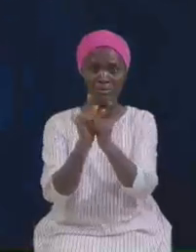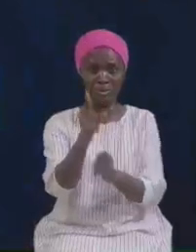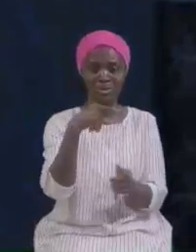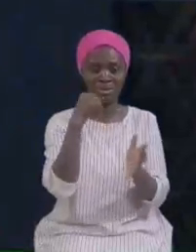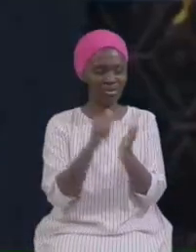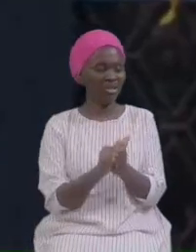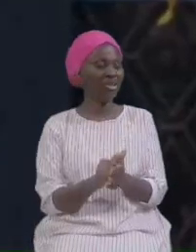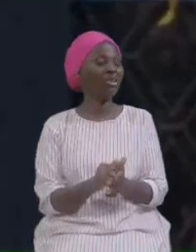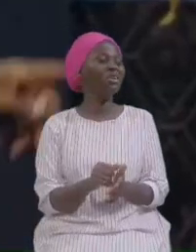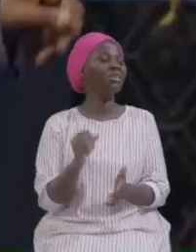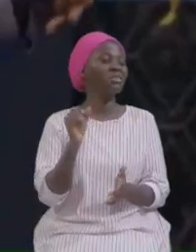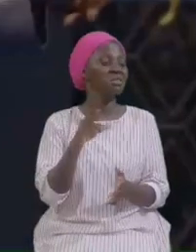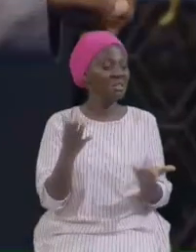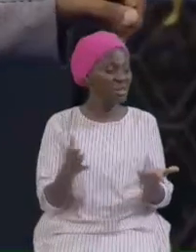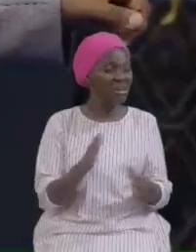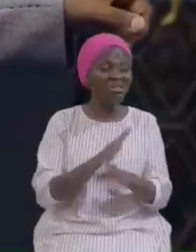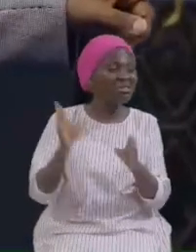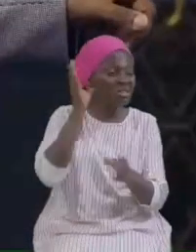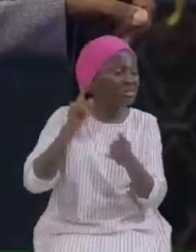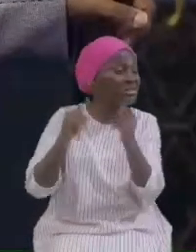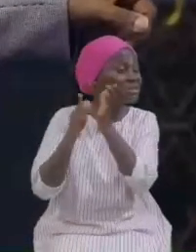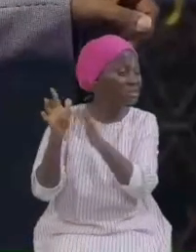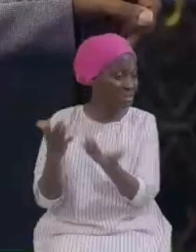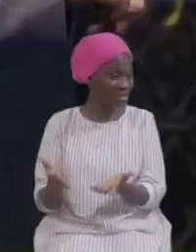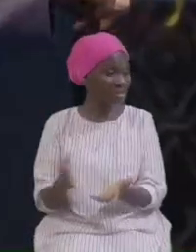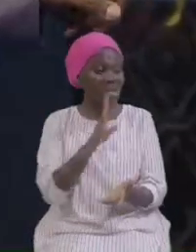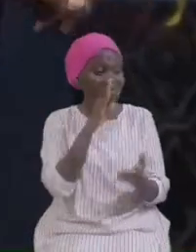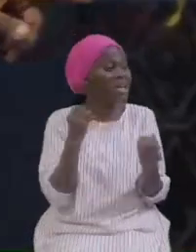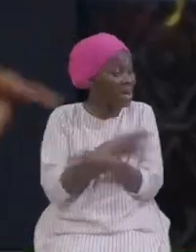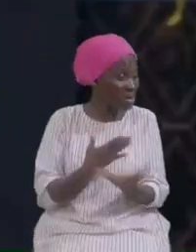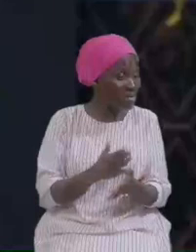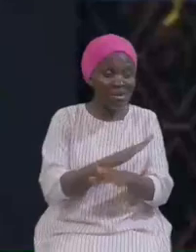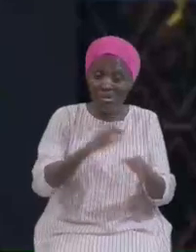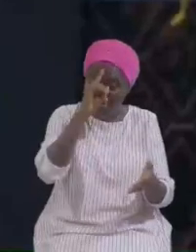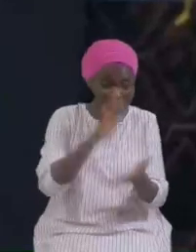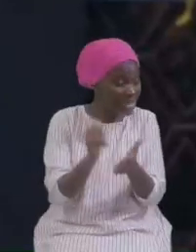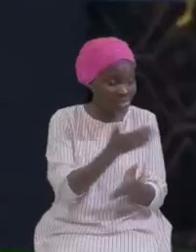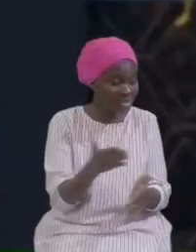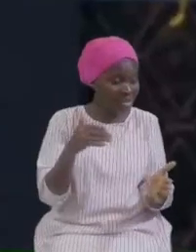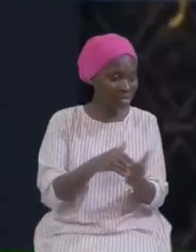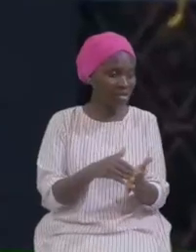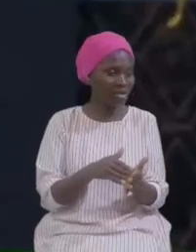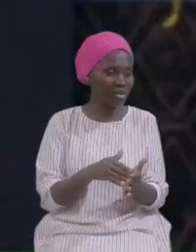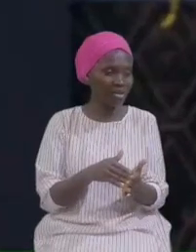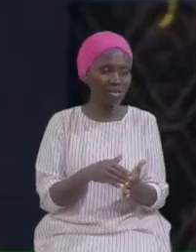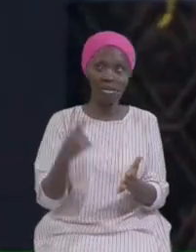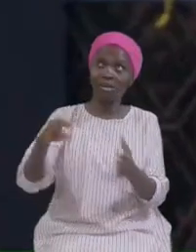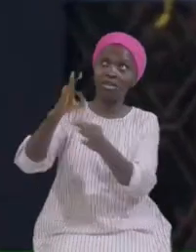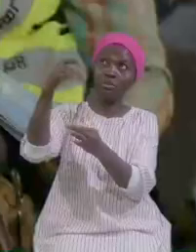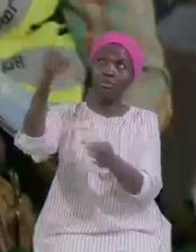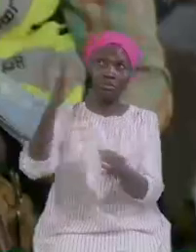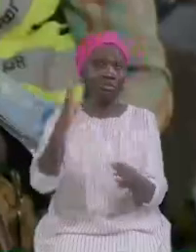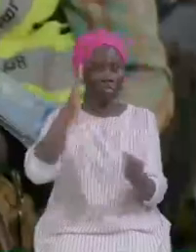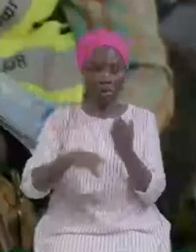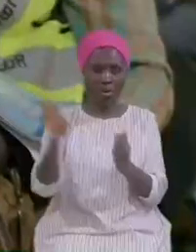dira, ne te soucie pas de Jésus, aie peur, ne crois pas, l'Esprit